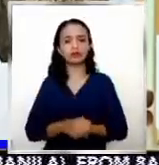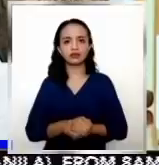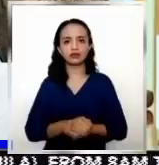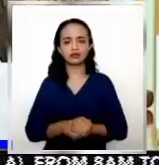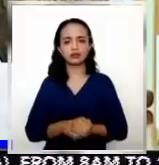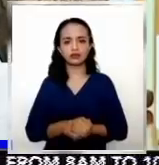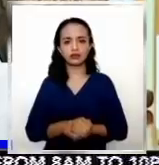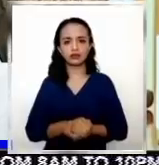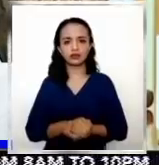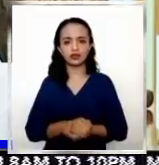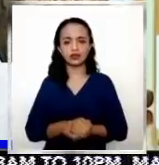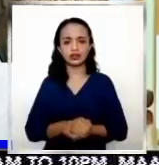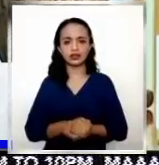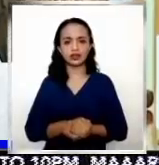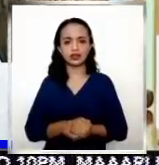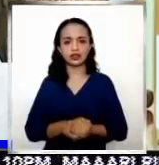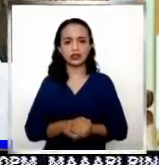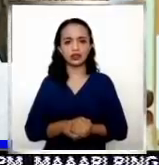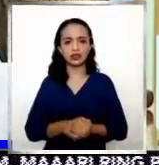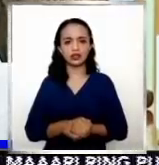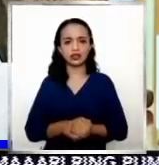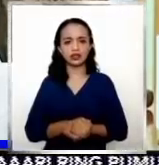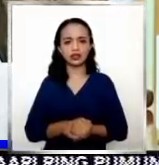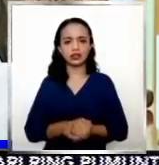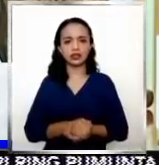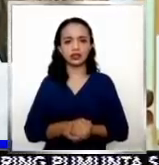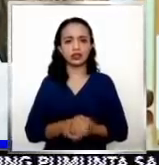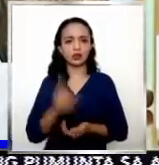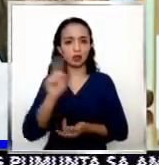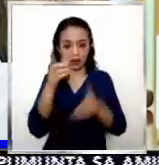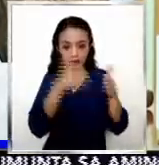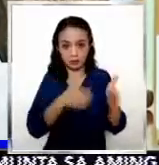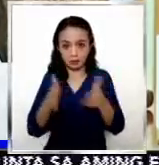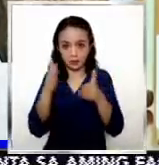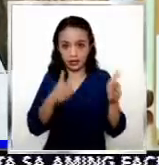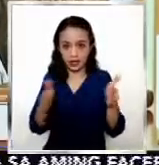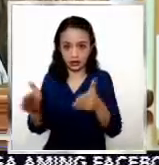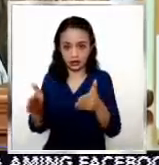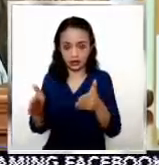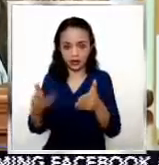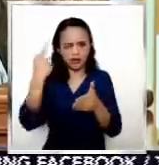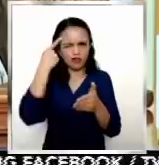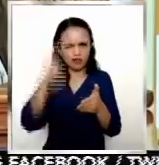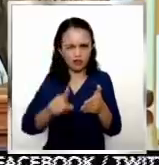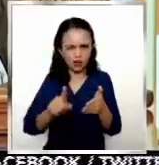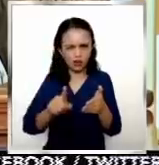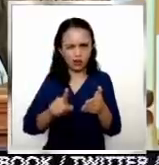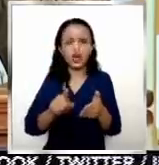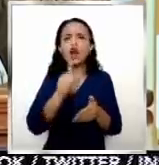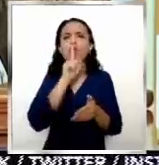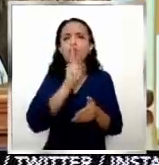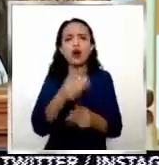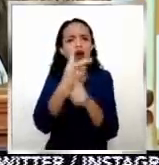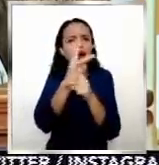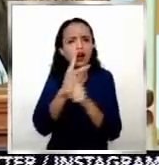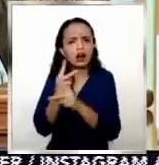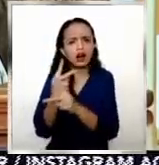Crimson Spear. And that plan is intended to really protect our